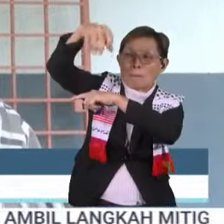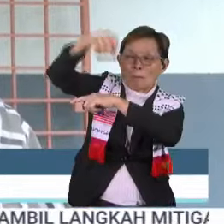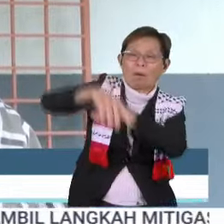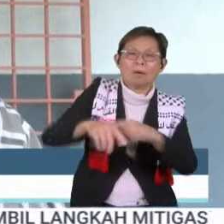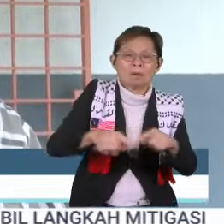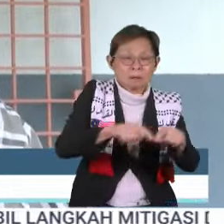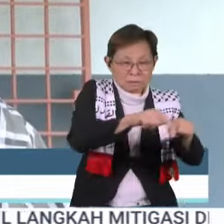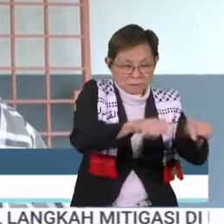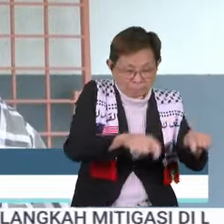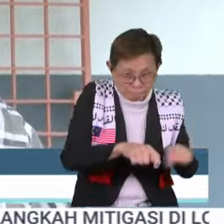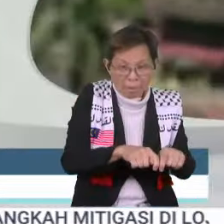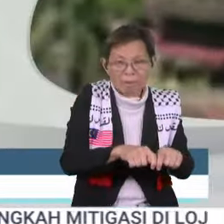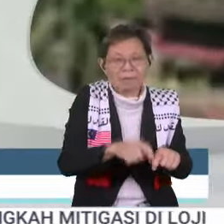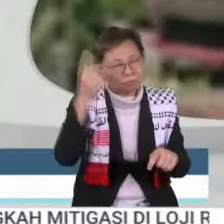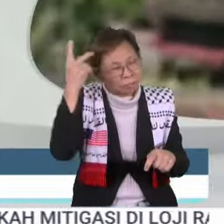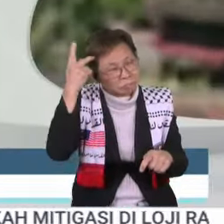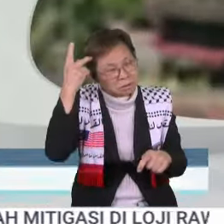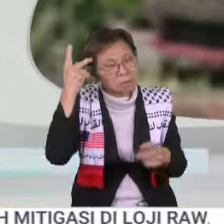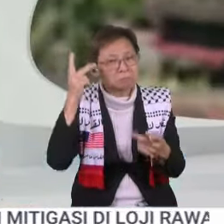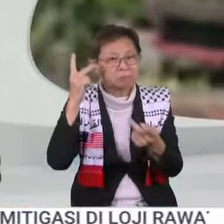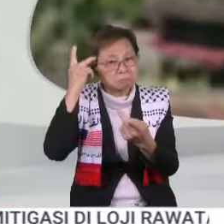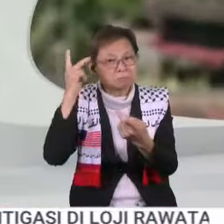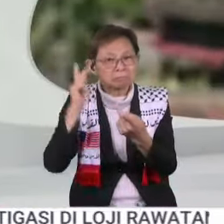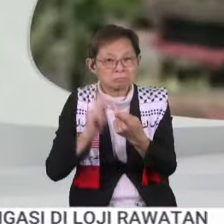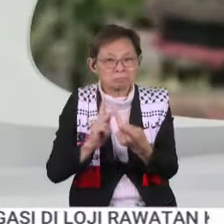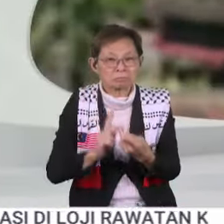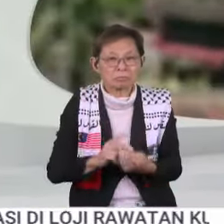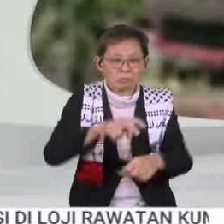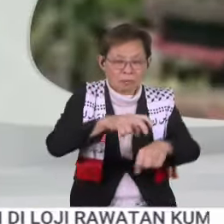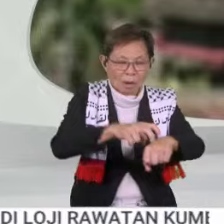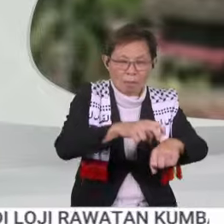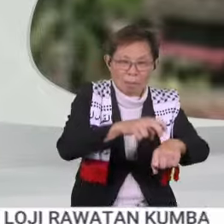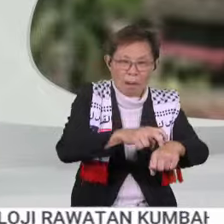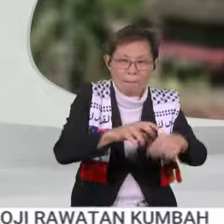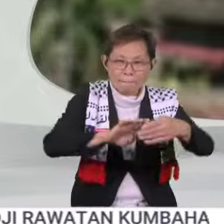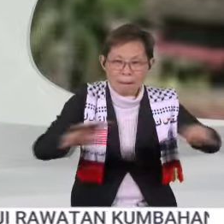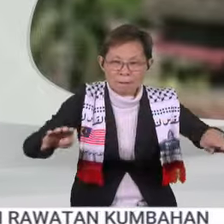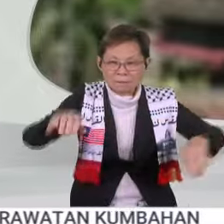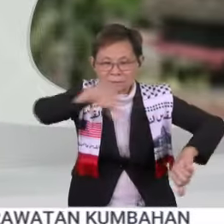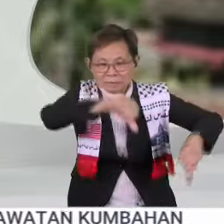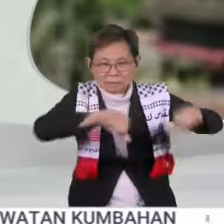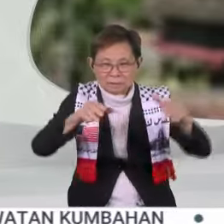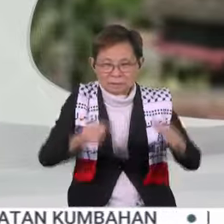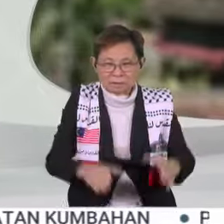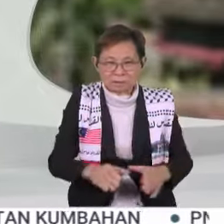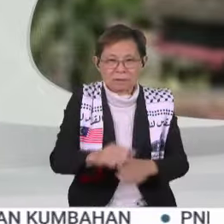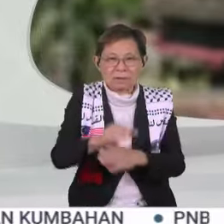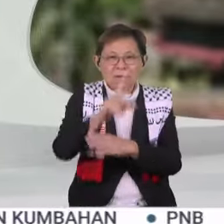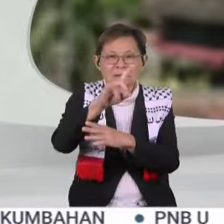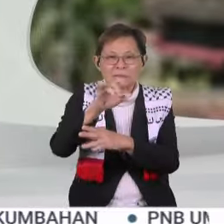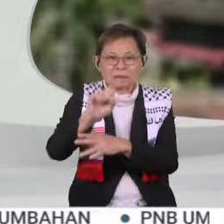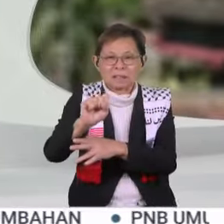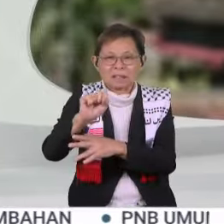yang difikirkan sesuai. Ubi gadung atau dalam bahasa saintifiknya Dioscorea hispida